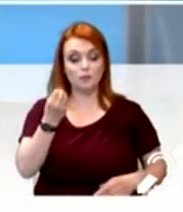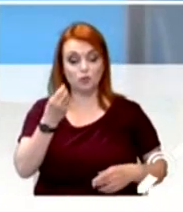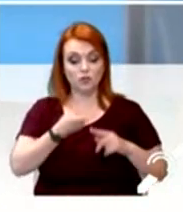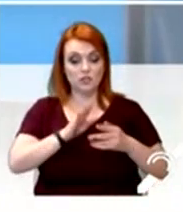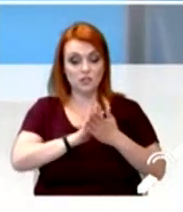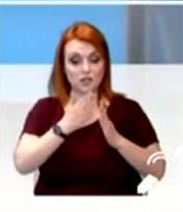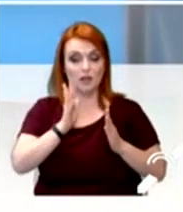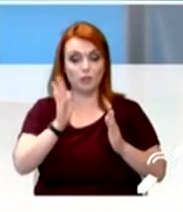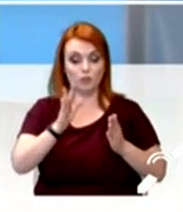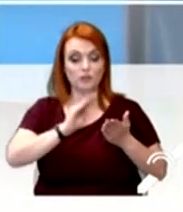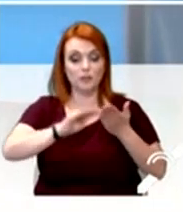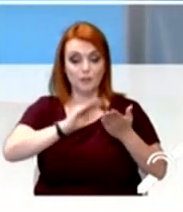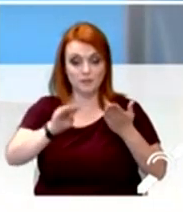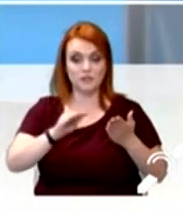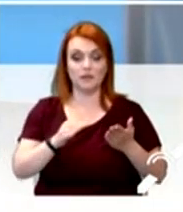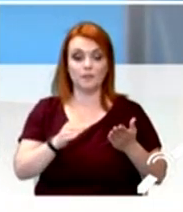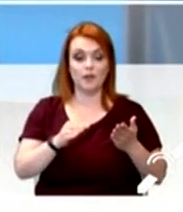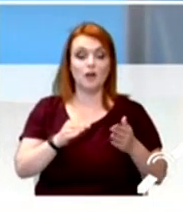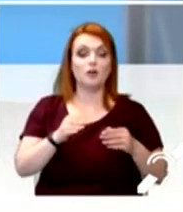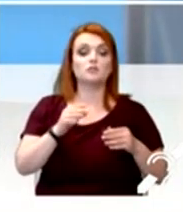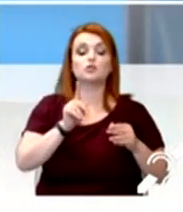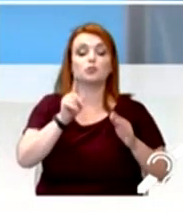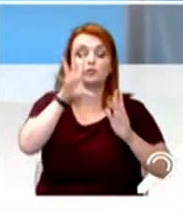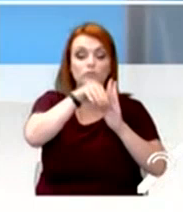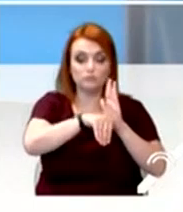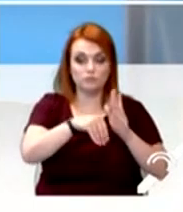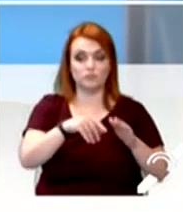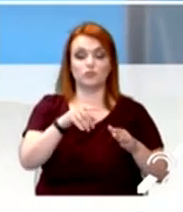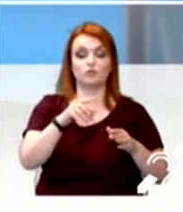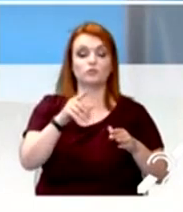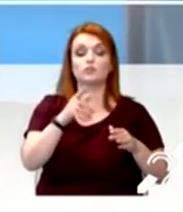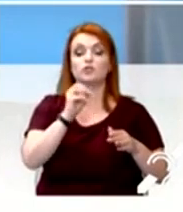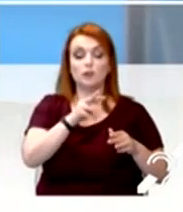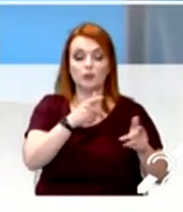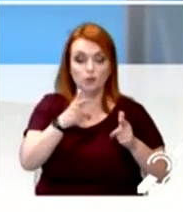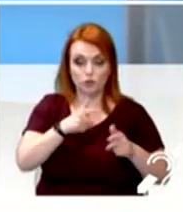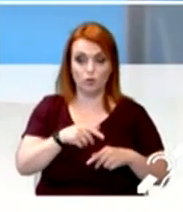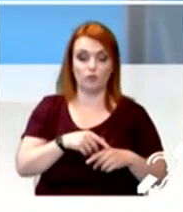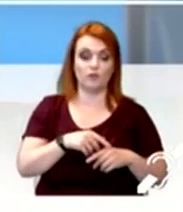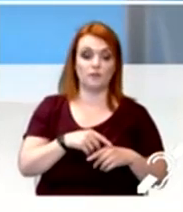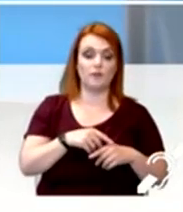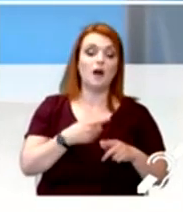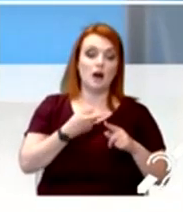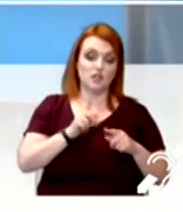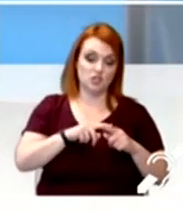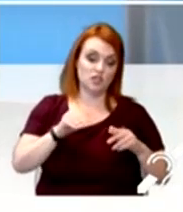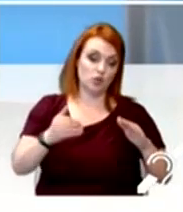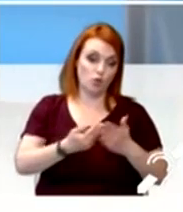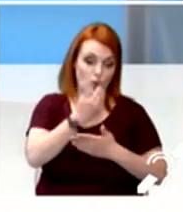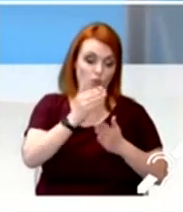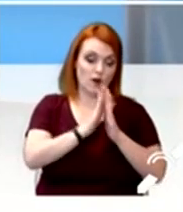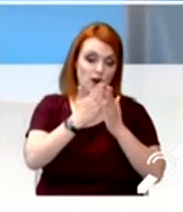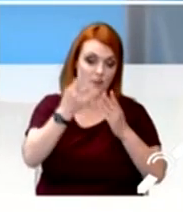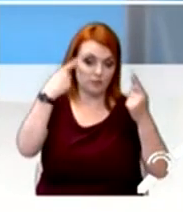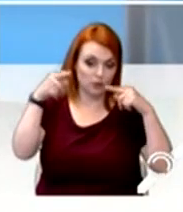fiecare produs. Ghidul a fost elaborat de Direcția Generală Educație din Chișinău în colaborare cu ANSA și Agenția Națională pentru Sănătate